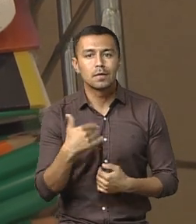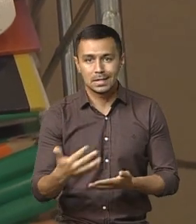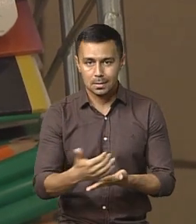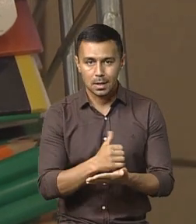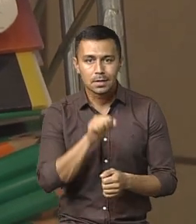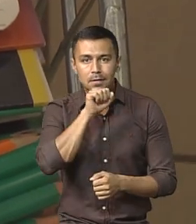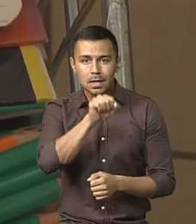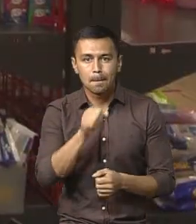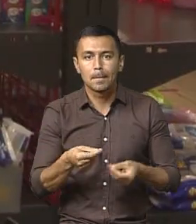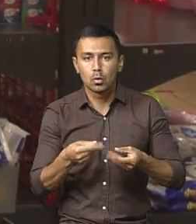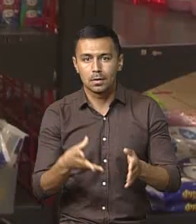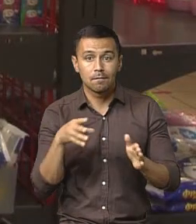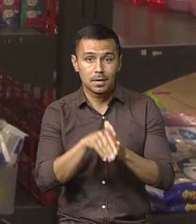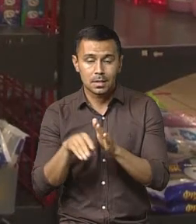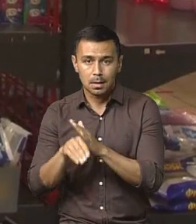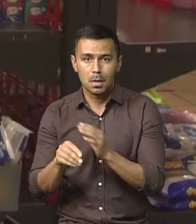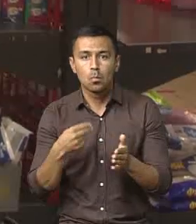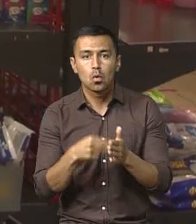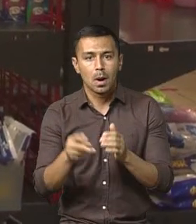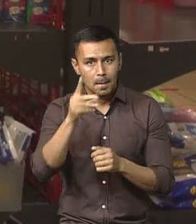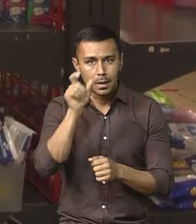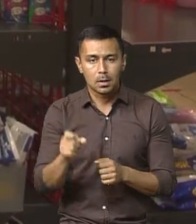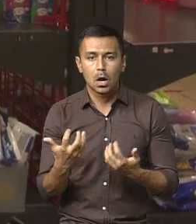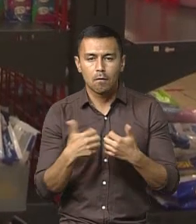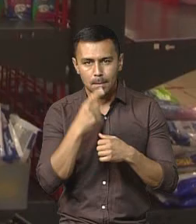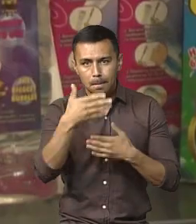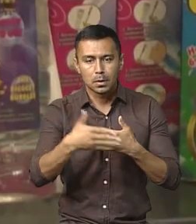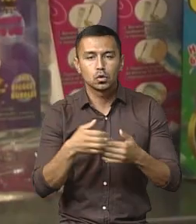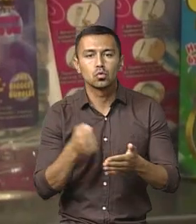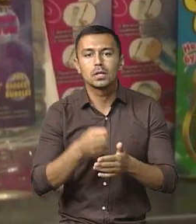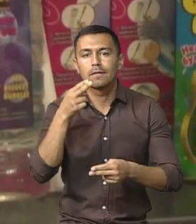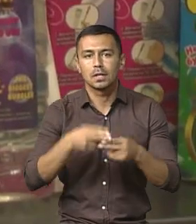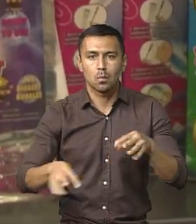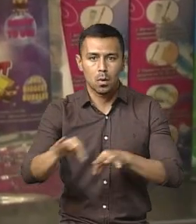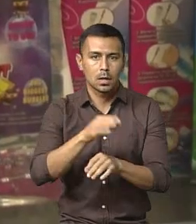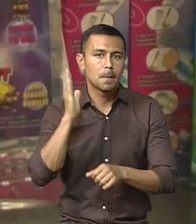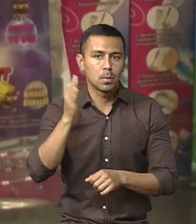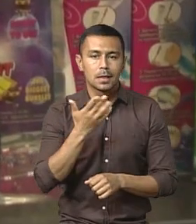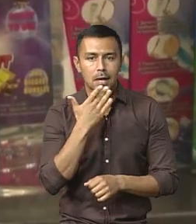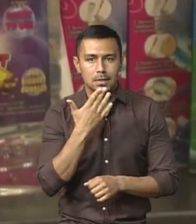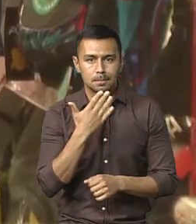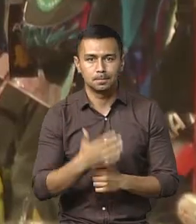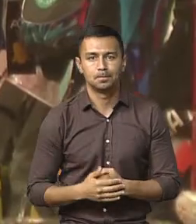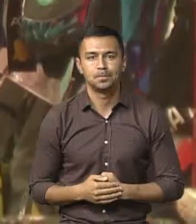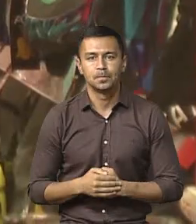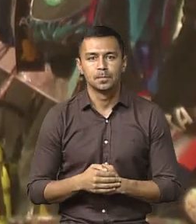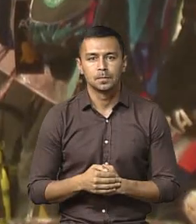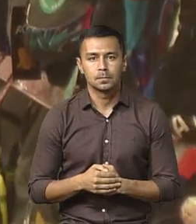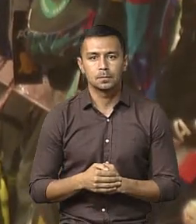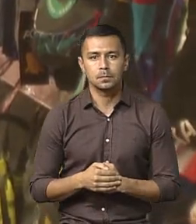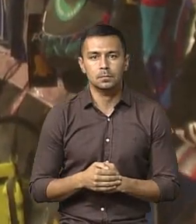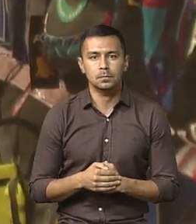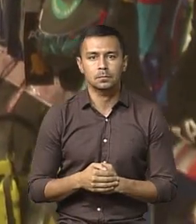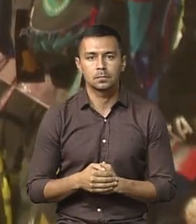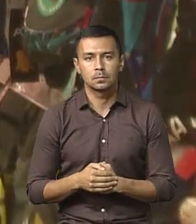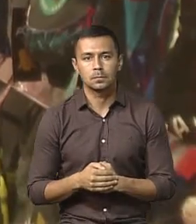зібрали завдяки благодійним внескам і покупкам хмельничан, рахуватимуть ближче до завершення проєкту «Майбутні нації». Світлана Поробок, Віктор Кривий. Новини на